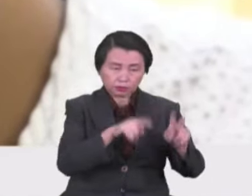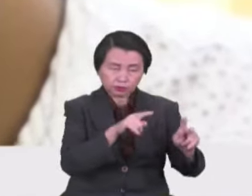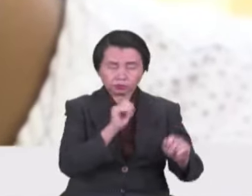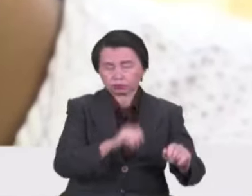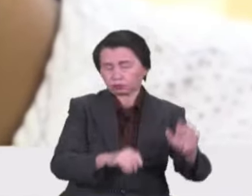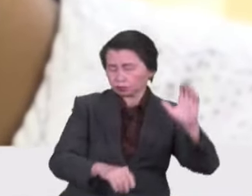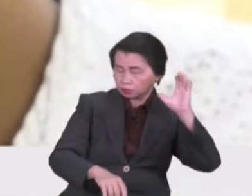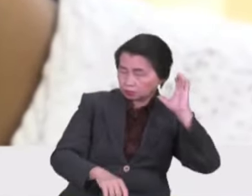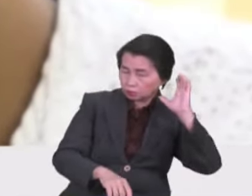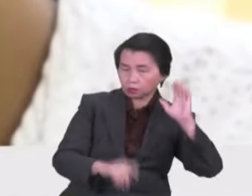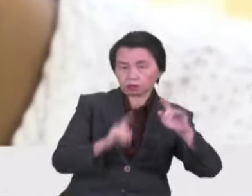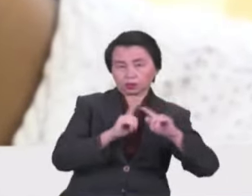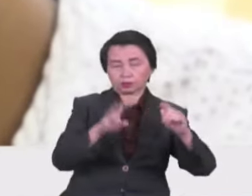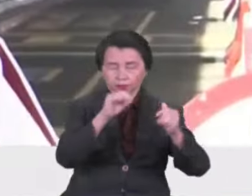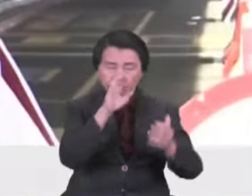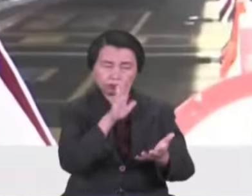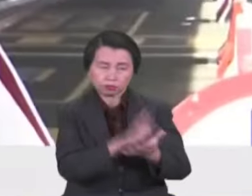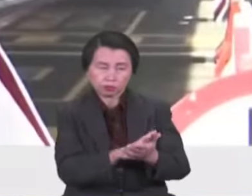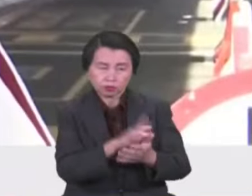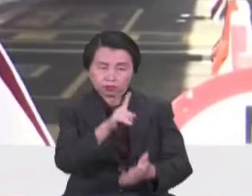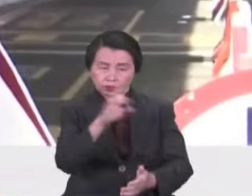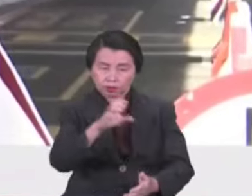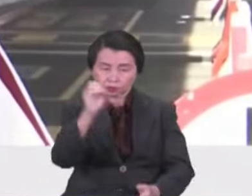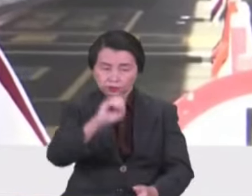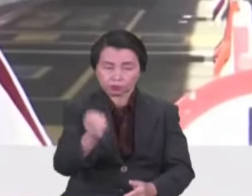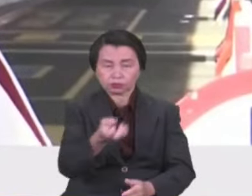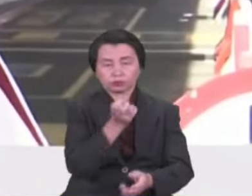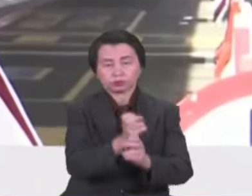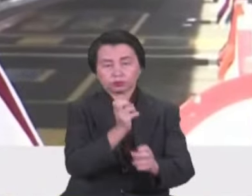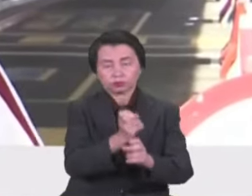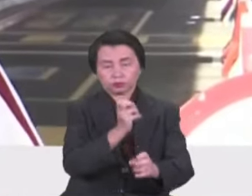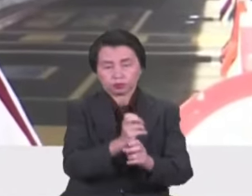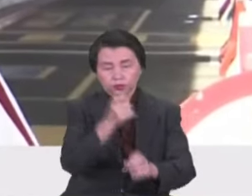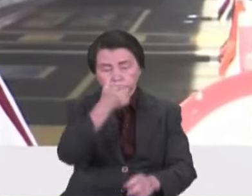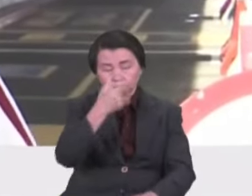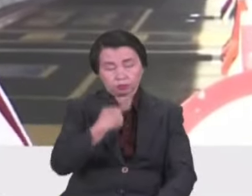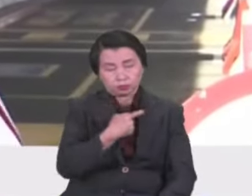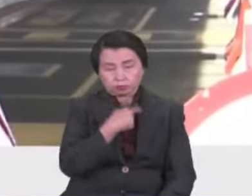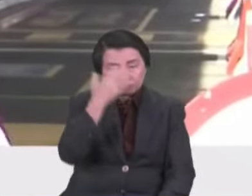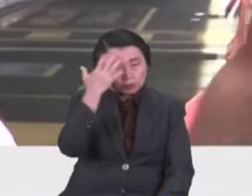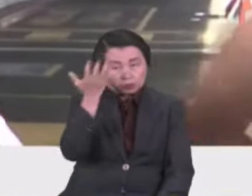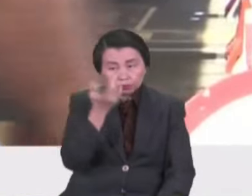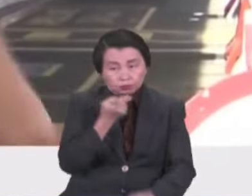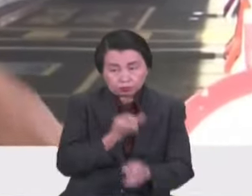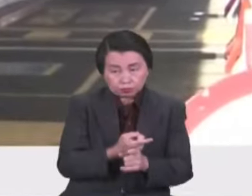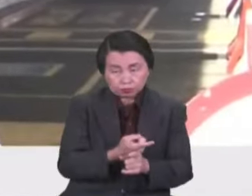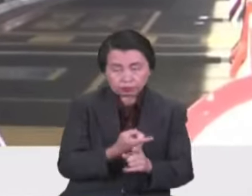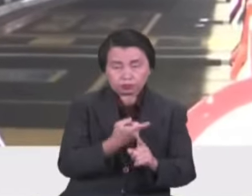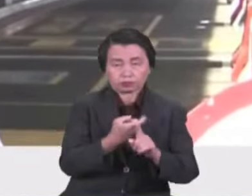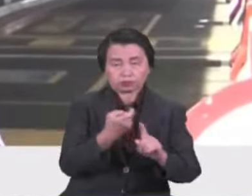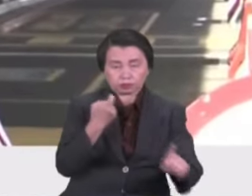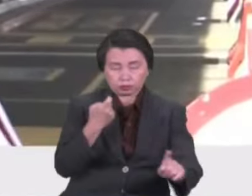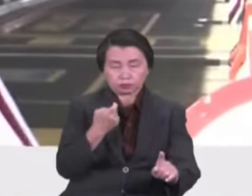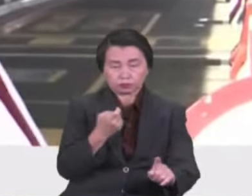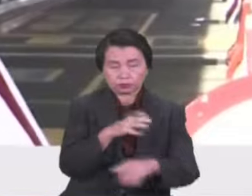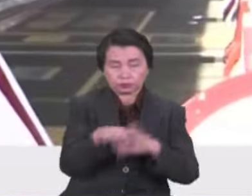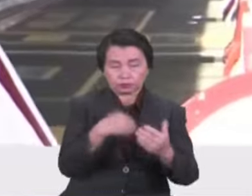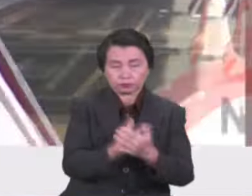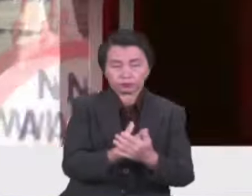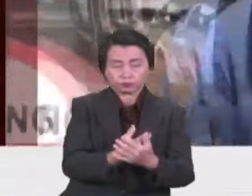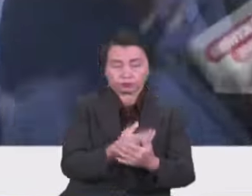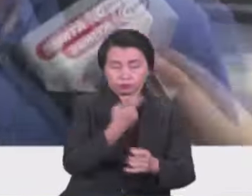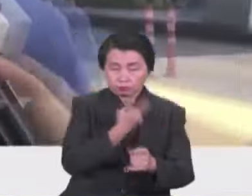dengar. Tapi nak percaya 100% itu susahlah sebab kita tak tahu benda tu betul ke datang daripada sumber-sumber